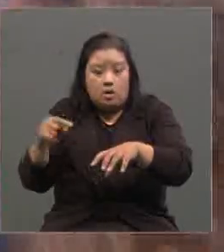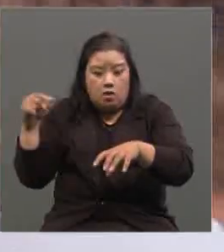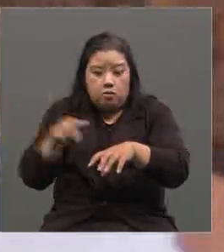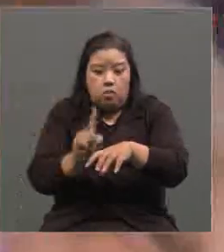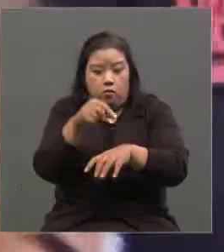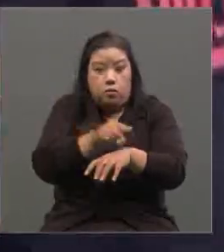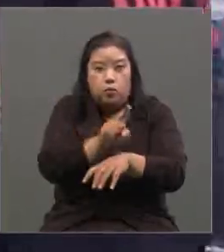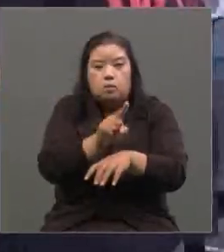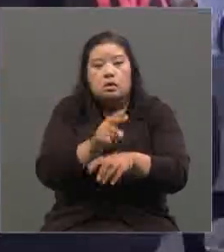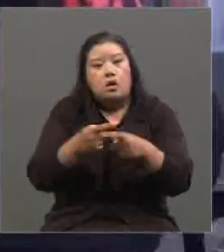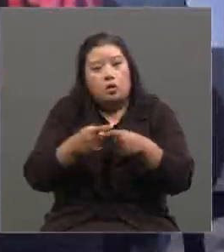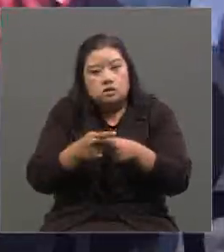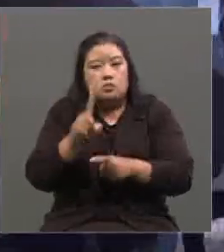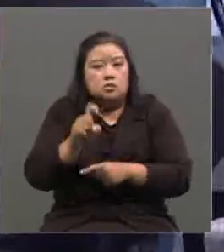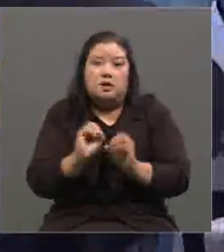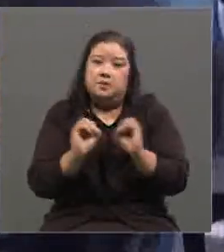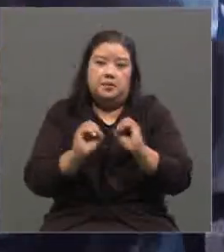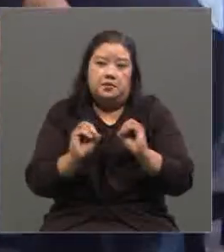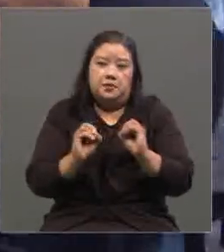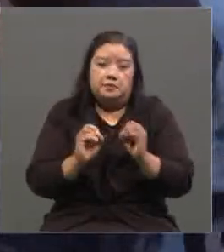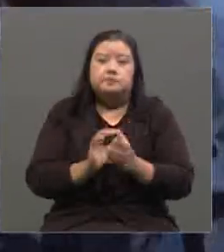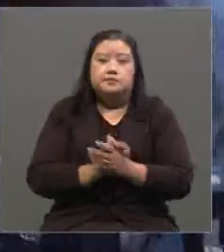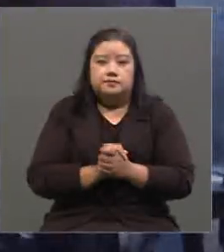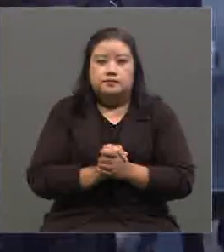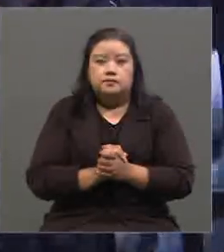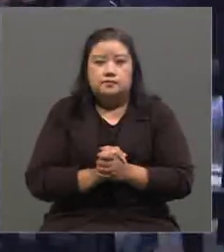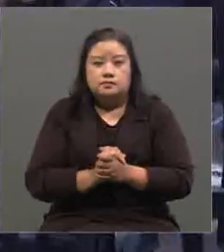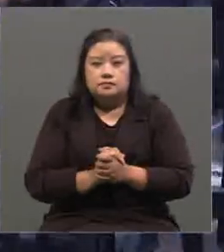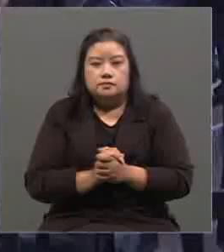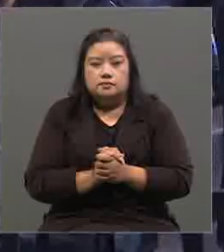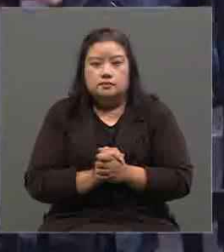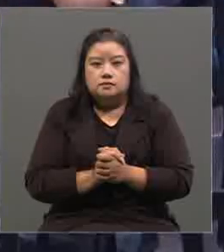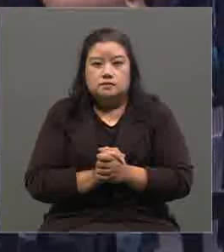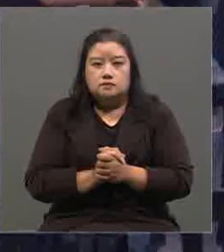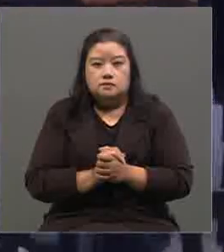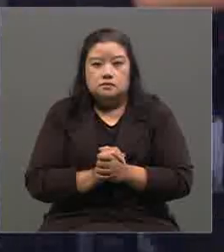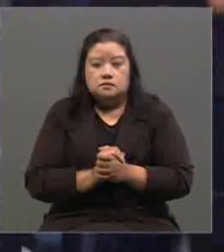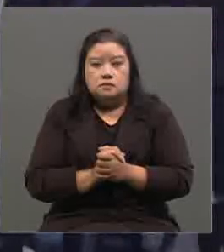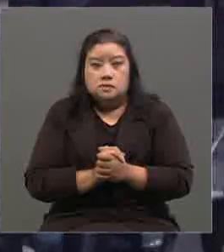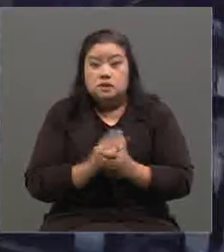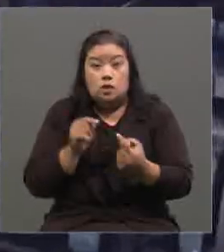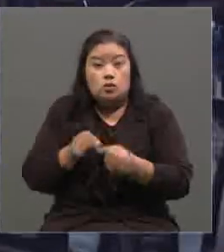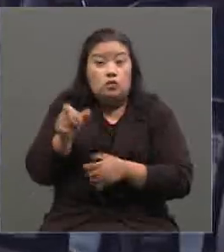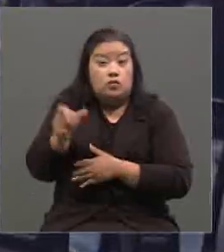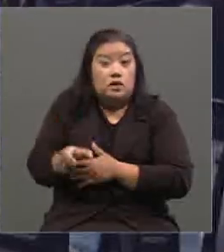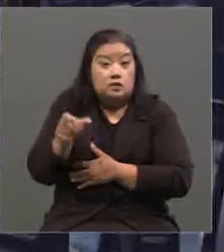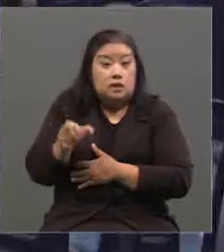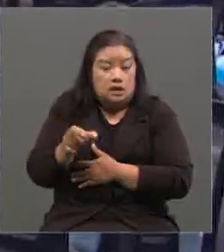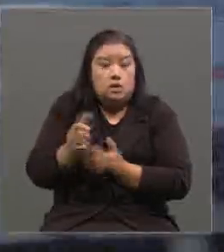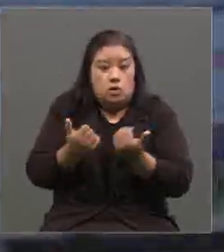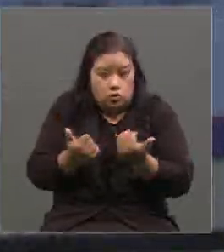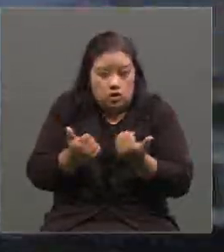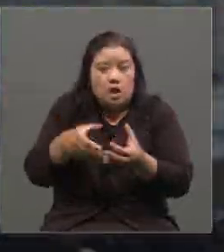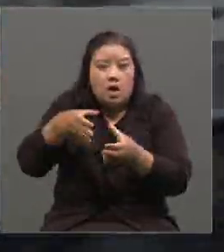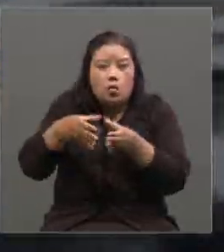ได้จึงไม่มีรายงานผู้บาดเจ็บหรือผู้เสียชีวิตเกิดขึ้นครับมีรายงานนะครับจากสำนักข่าวในฝรั่งเศสนะครับบอกว่ากองทัพ